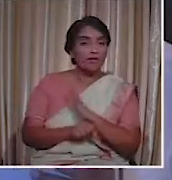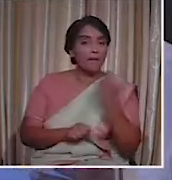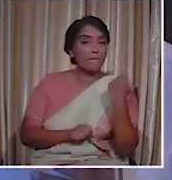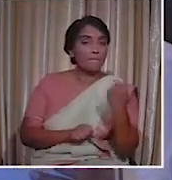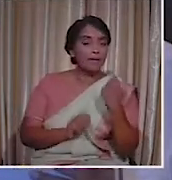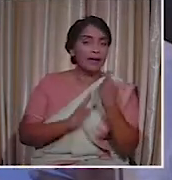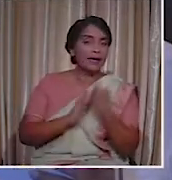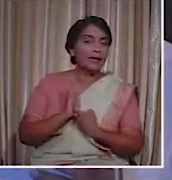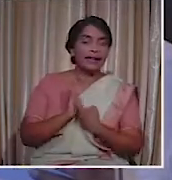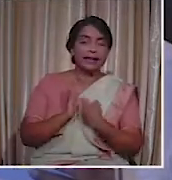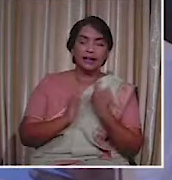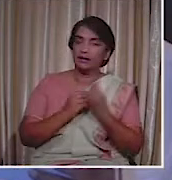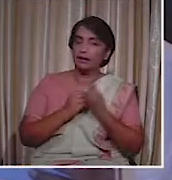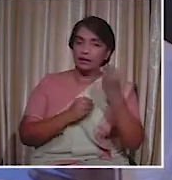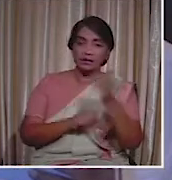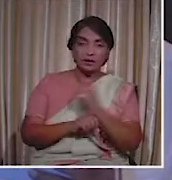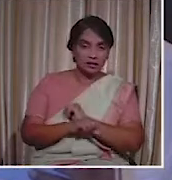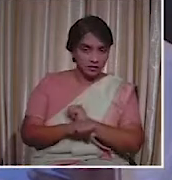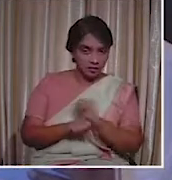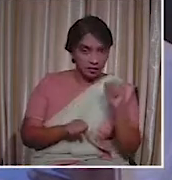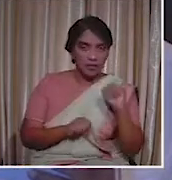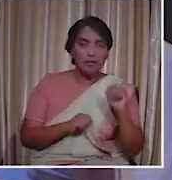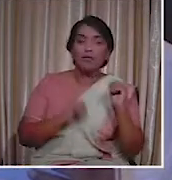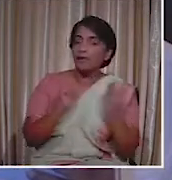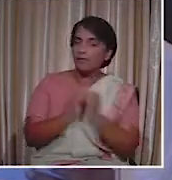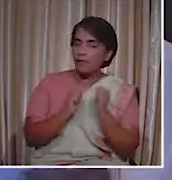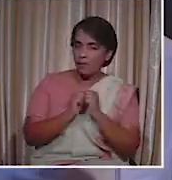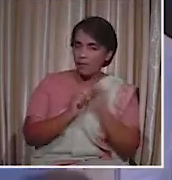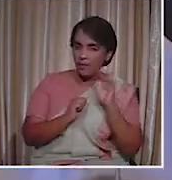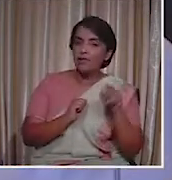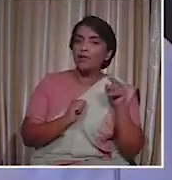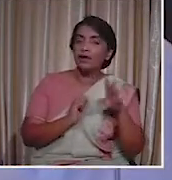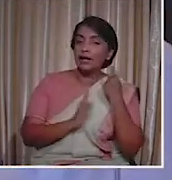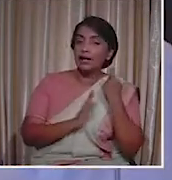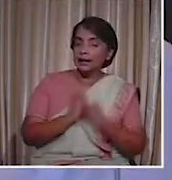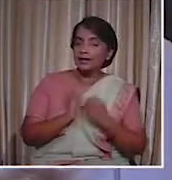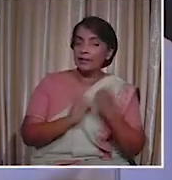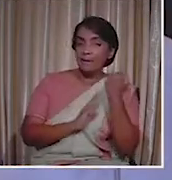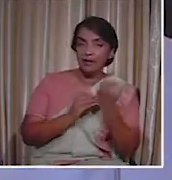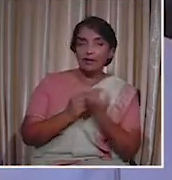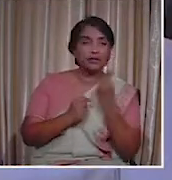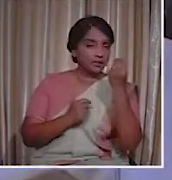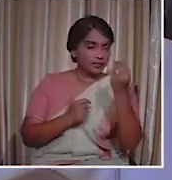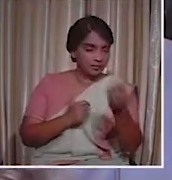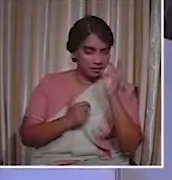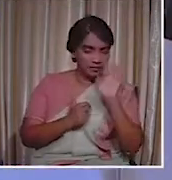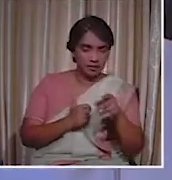නීතියෙන් ලබා දී නැමැති කටයුතු වලට ඒ නීති බලය ලබා දීම සඳහා